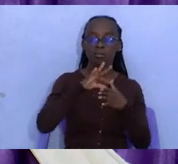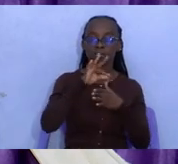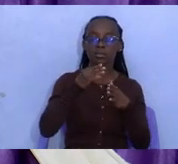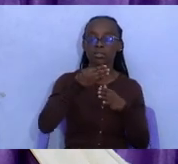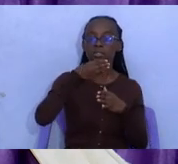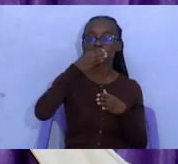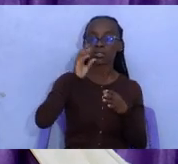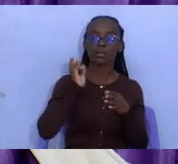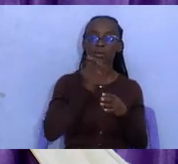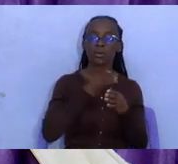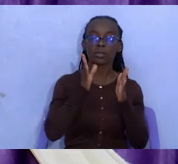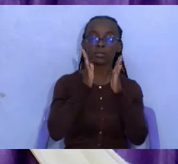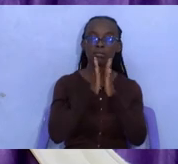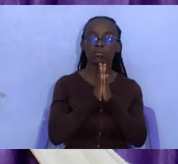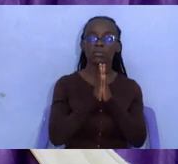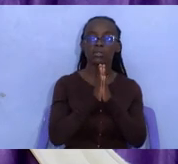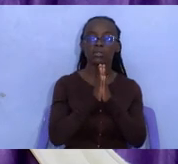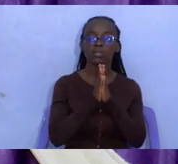Sisi tulikuwa tunaomba.